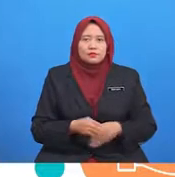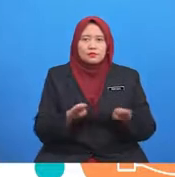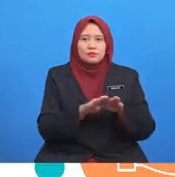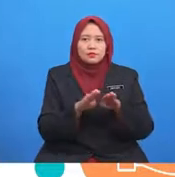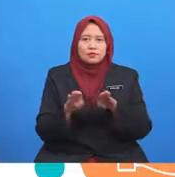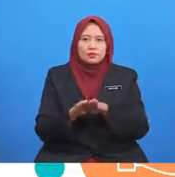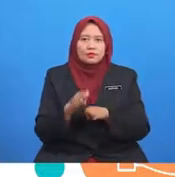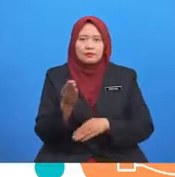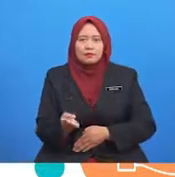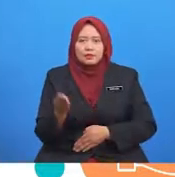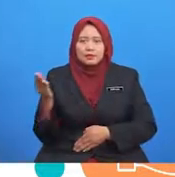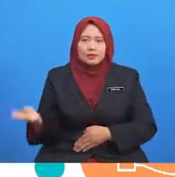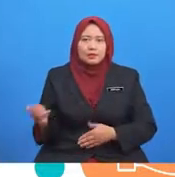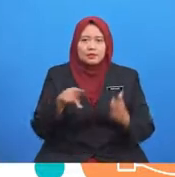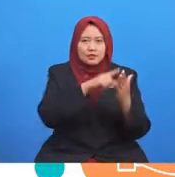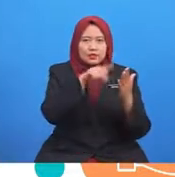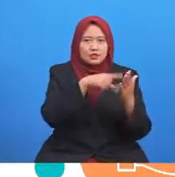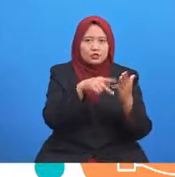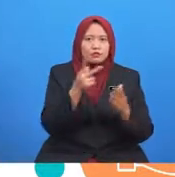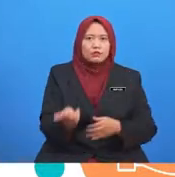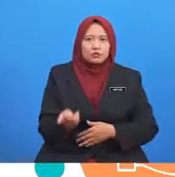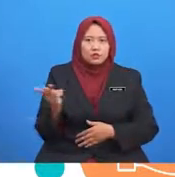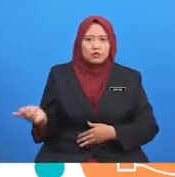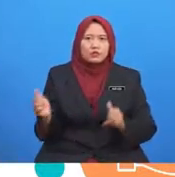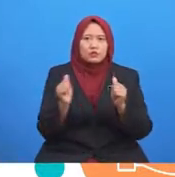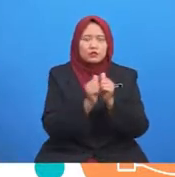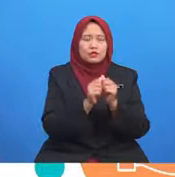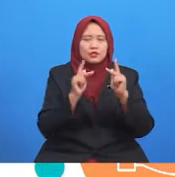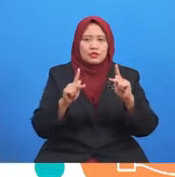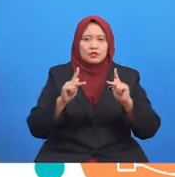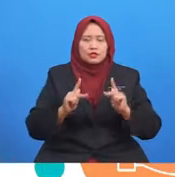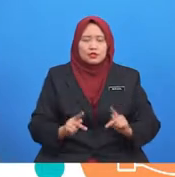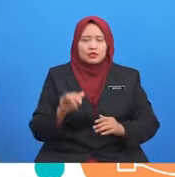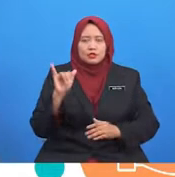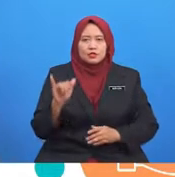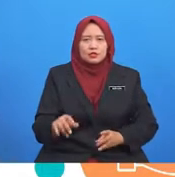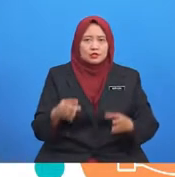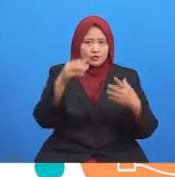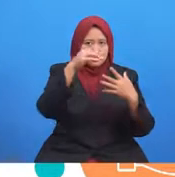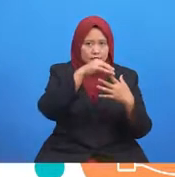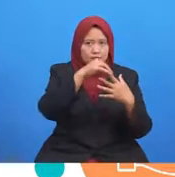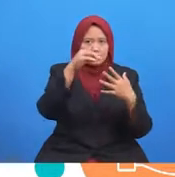dengan menggunakan kaedah kajian yang sesuai. Langkah kedua